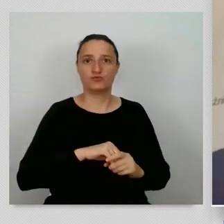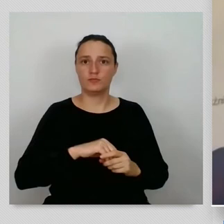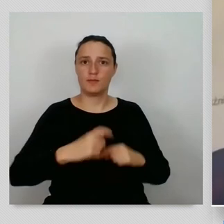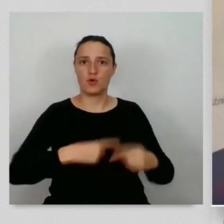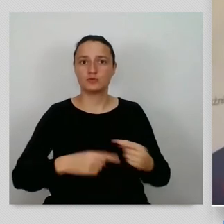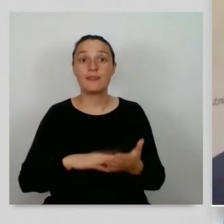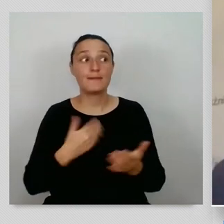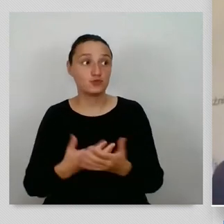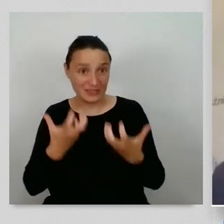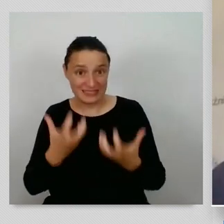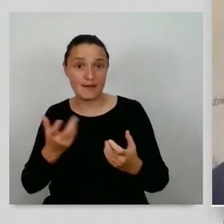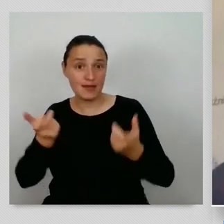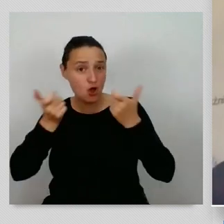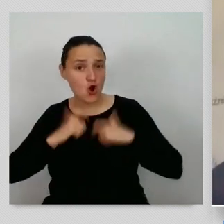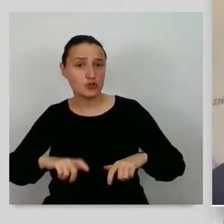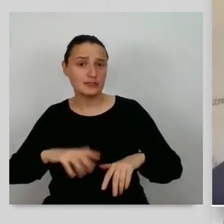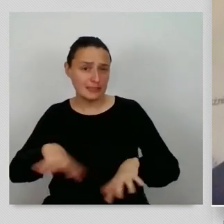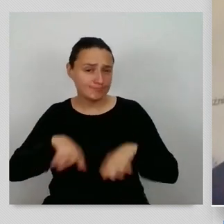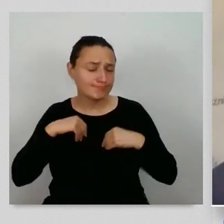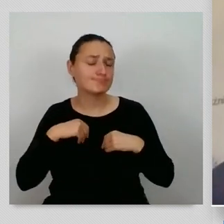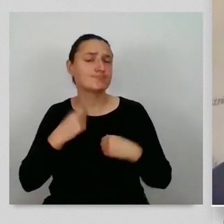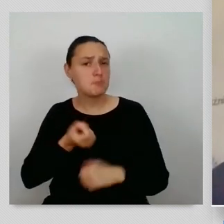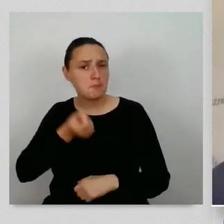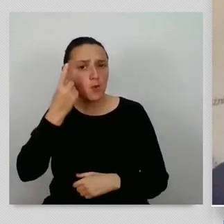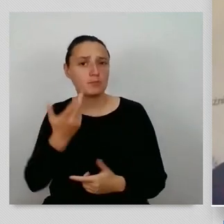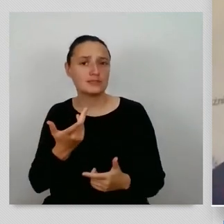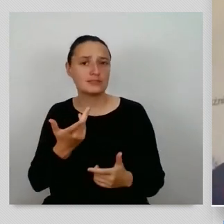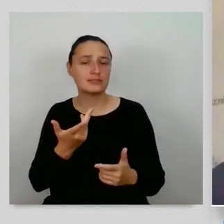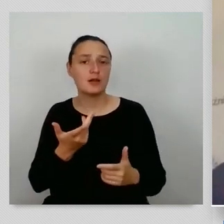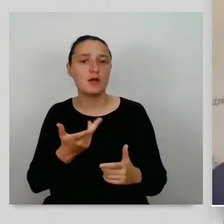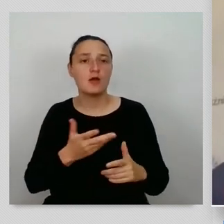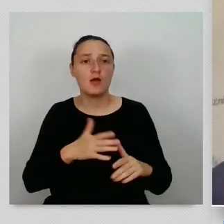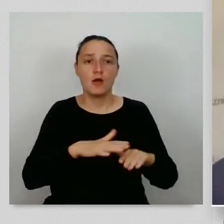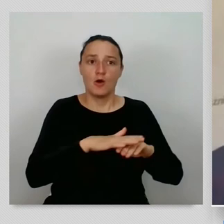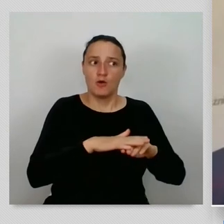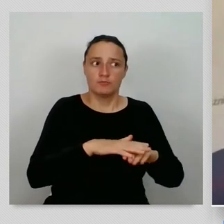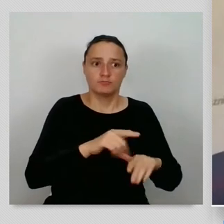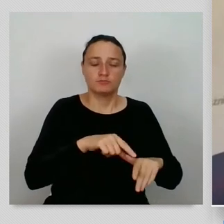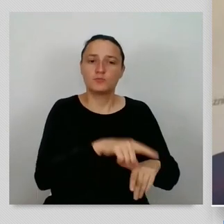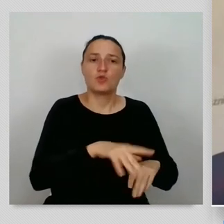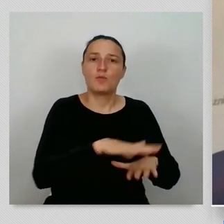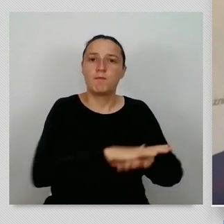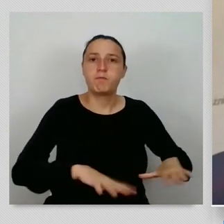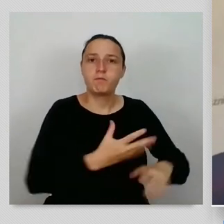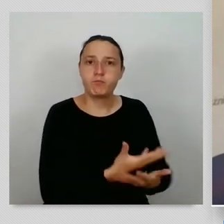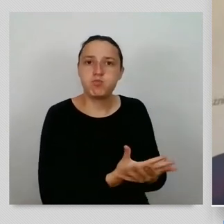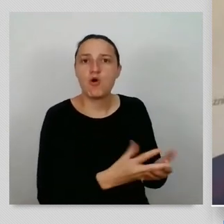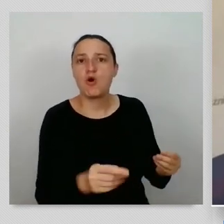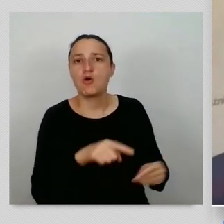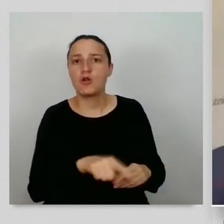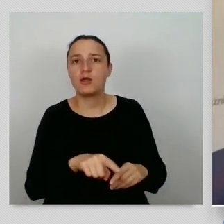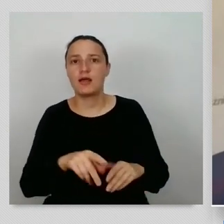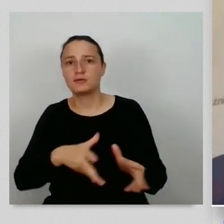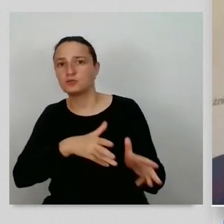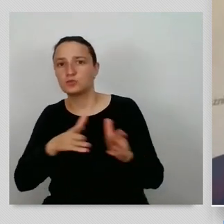rolnicy zaakceptowali również tą koncepcję od pola do stołu w ramach Nowego Zielonego Ładu, to musimy im dać też nowe źródła dochodów.